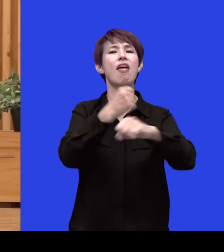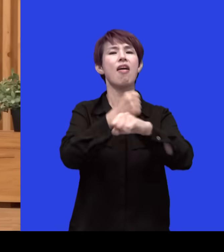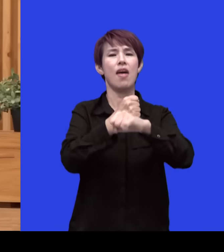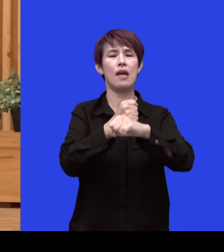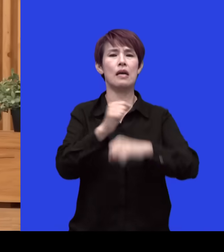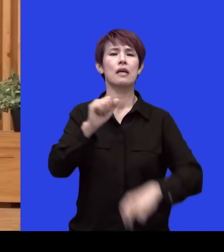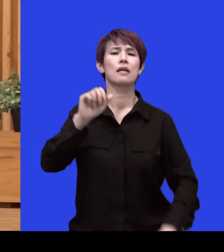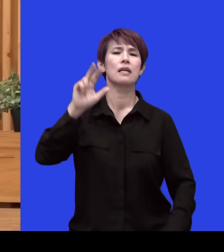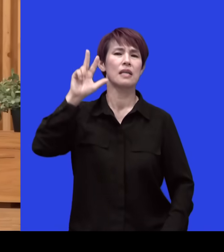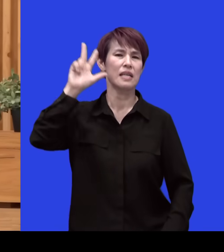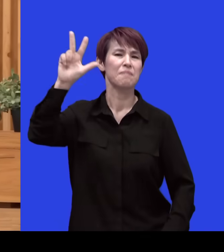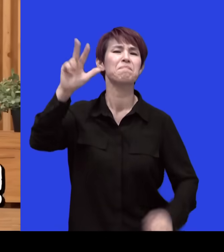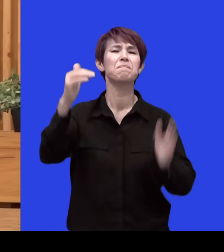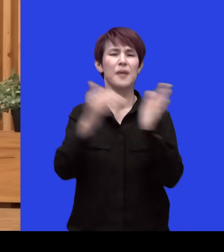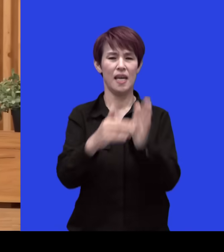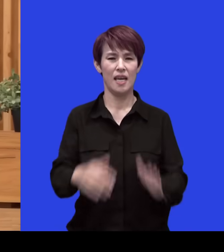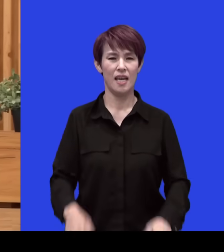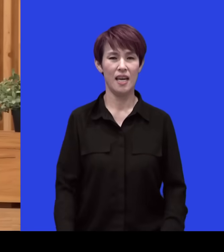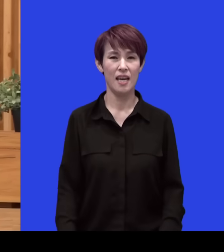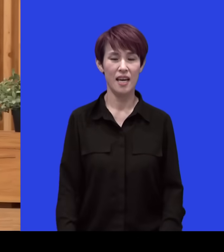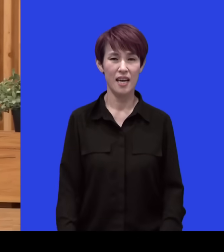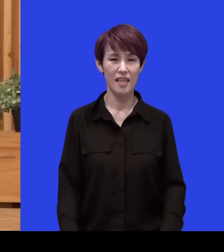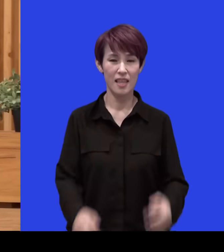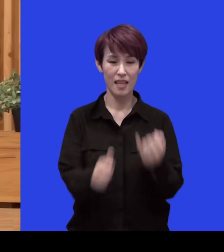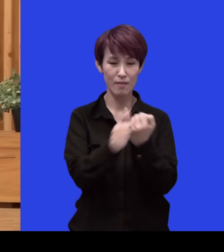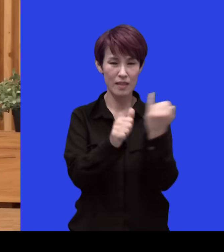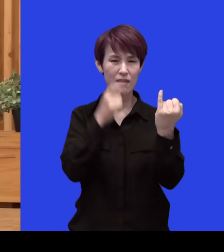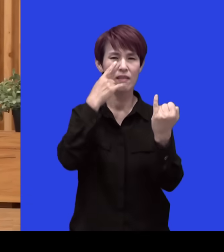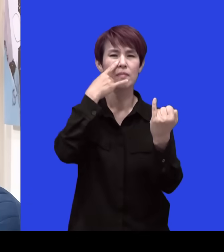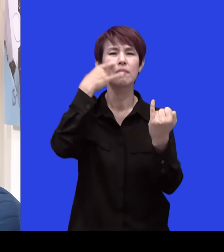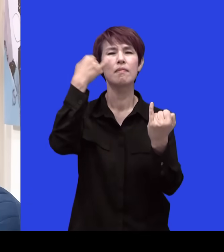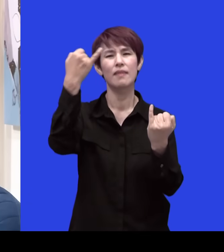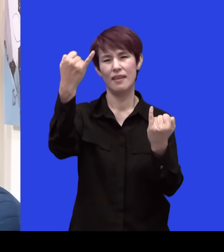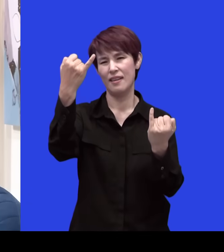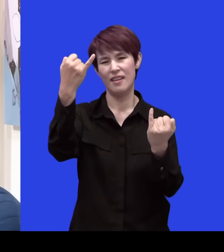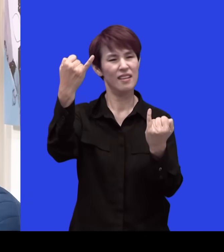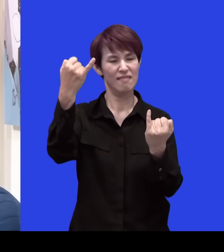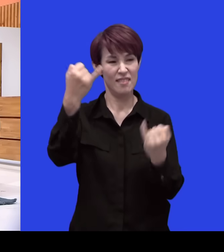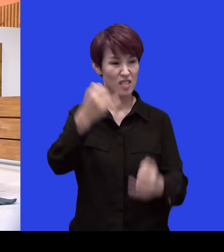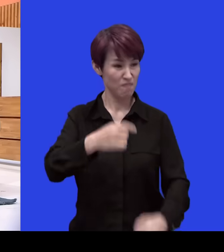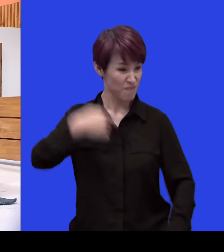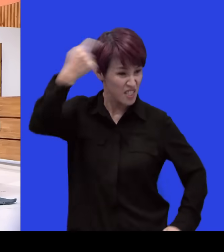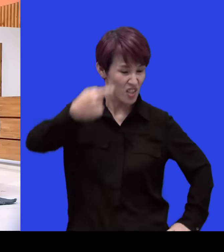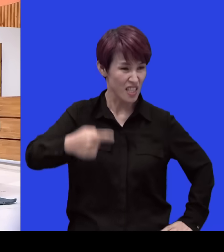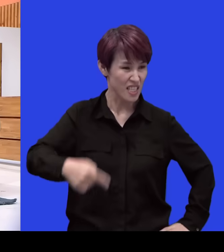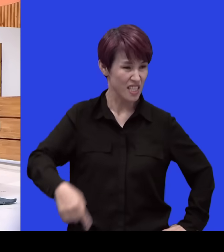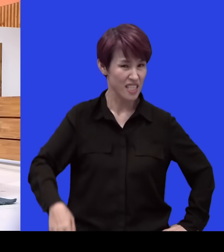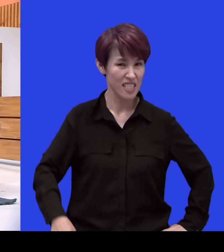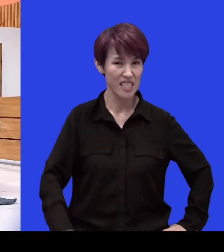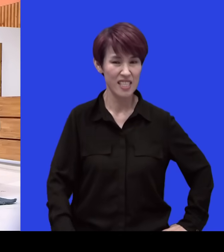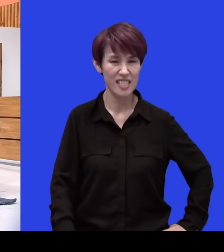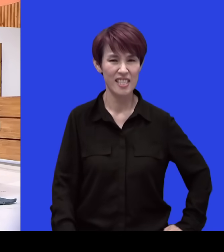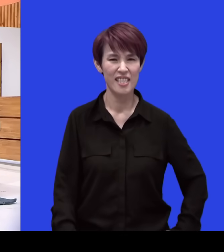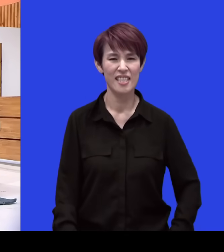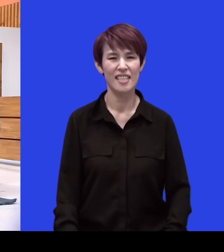아, 이게 웬 근데 반전이에요? 어머니가 어. 우리 장모님이 아, 장모님이. 너 미쳤냐? 아, 장모님이